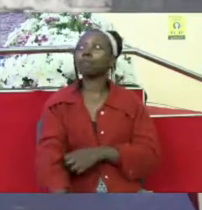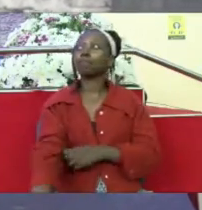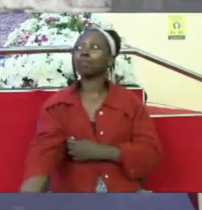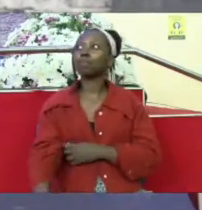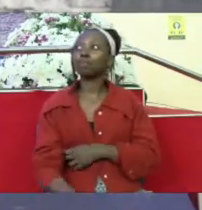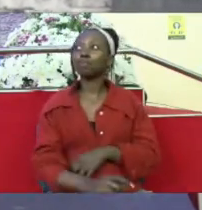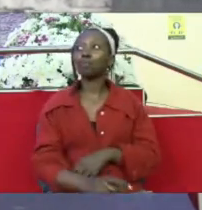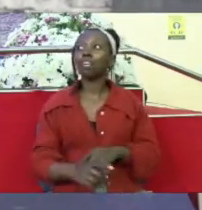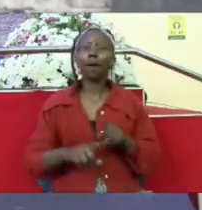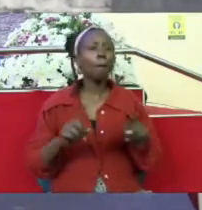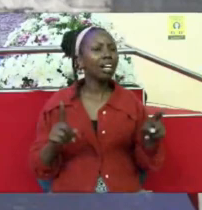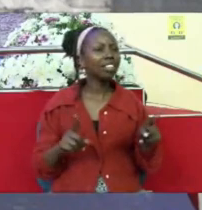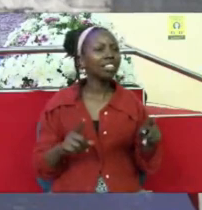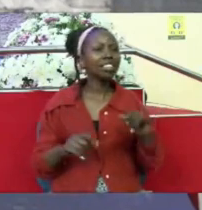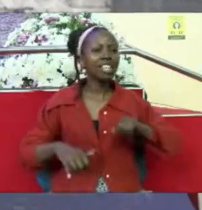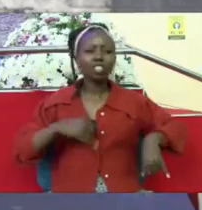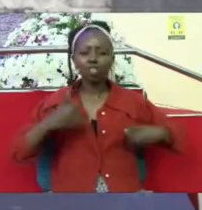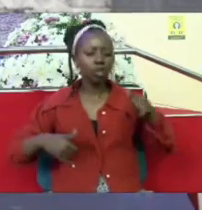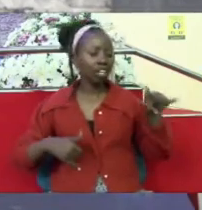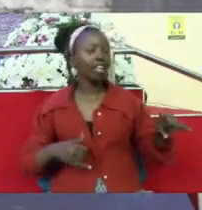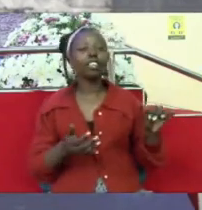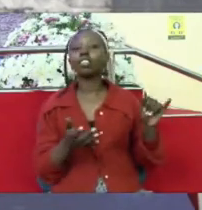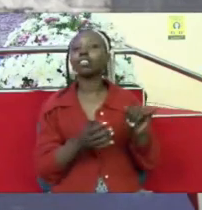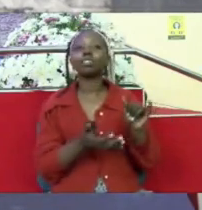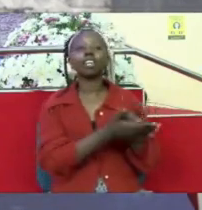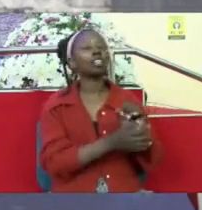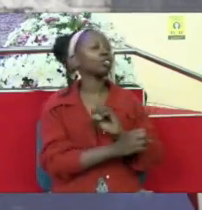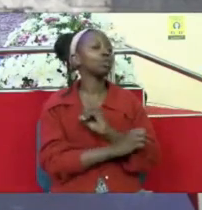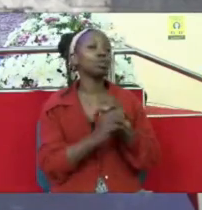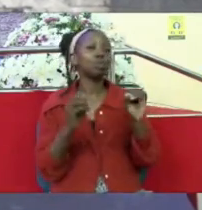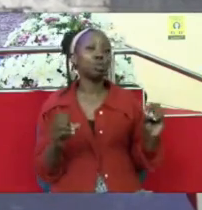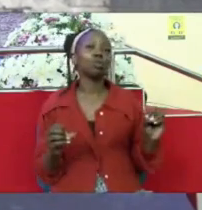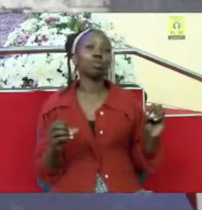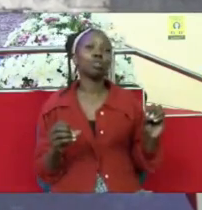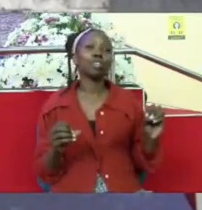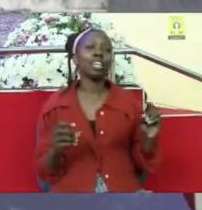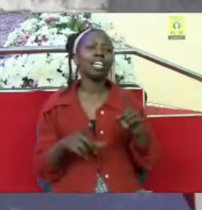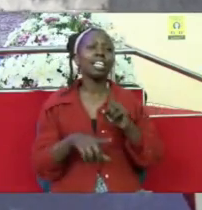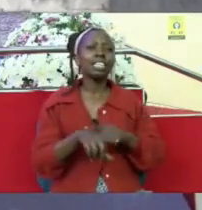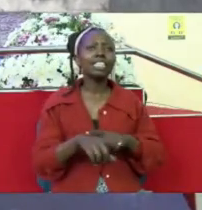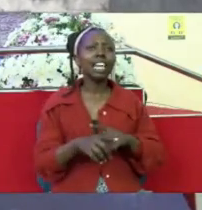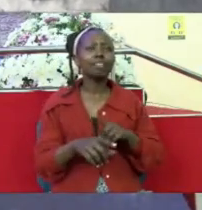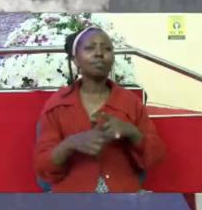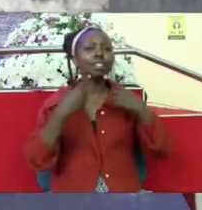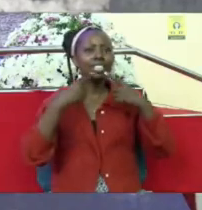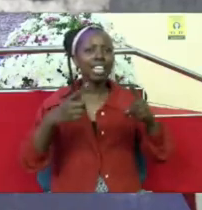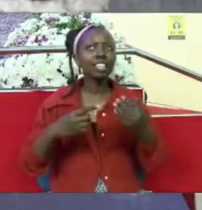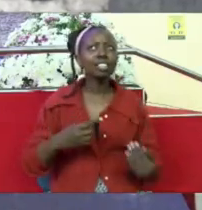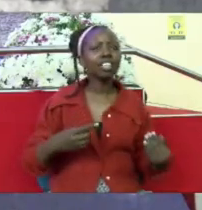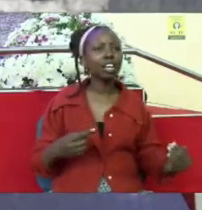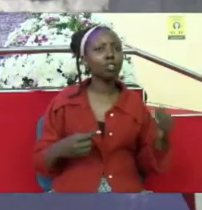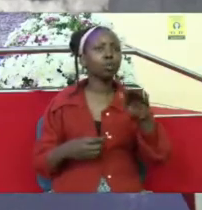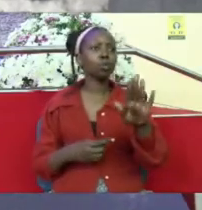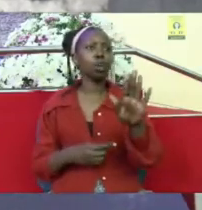But that is not the joy. Lakini hiyo sio furaha tu. It is greater still. Hiyo ni kuna zaidi. When you confess to your child. Unapomkiria mtoto. This child